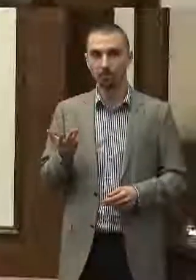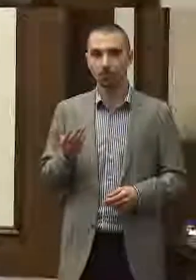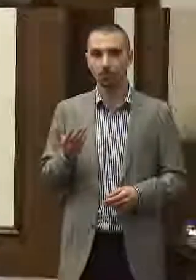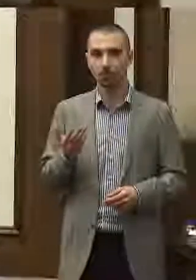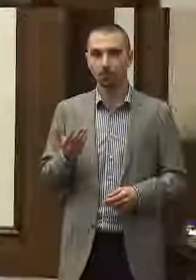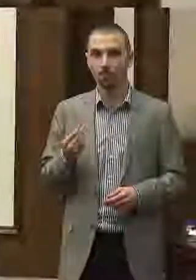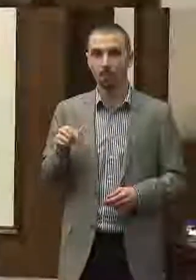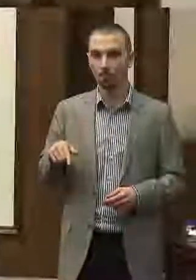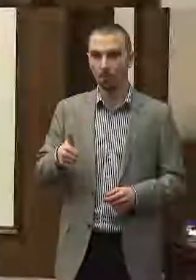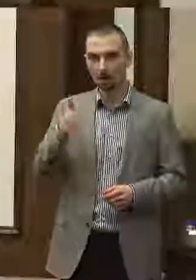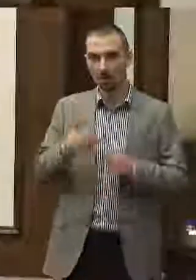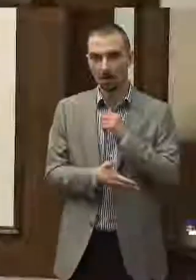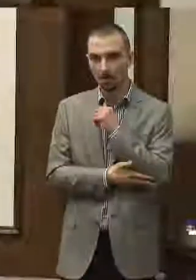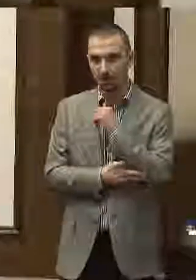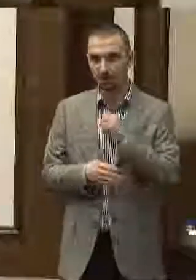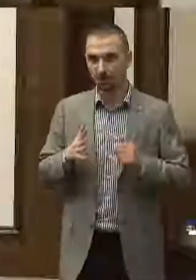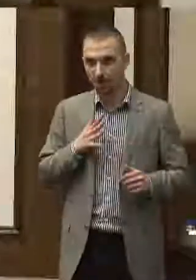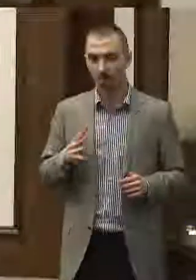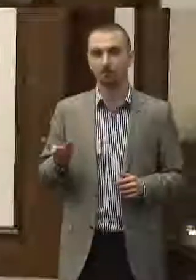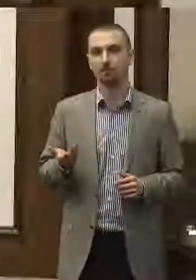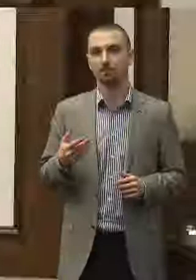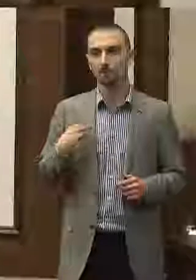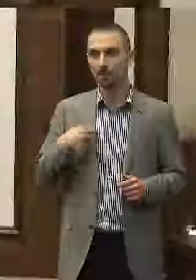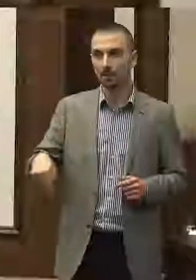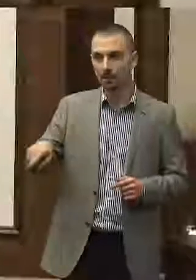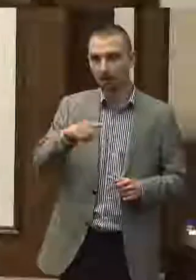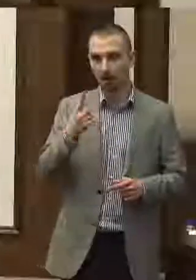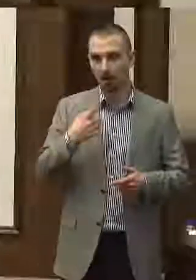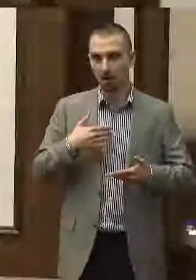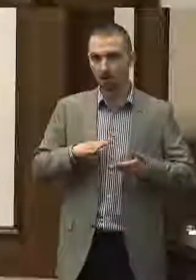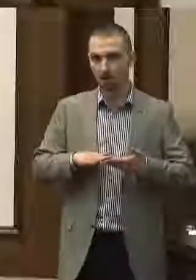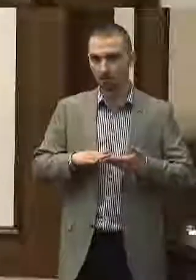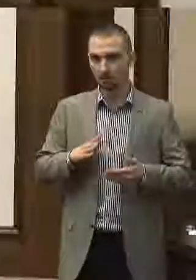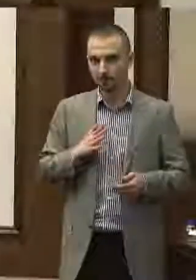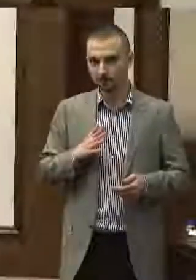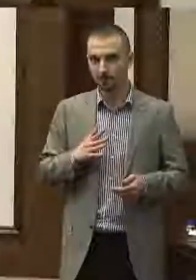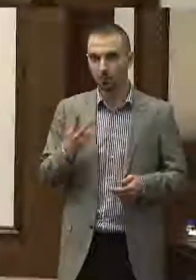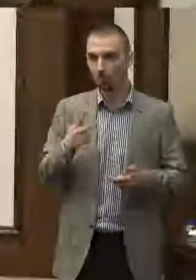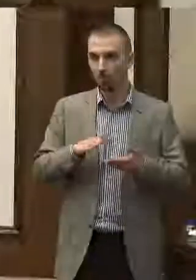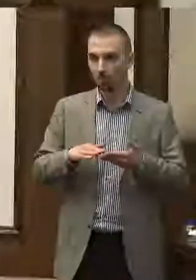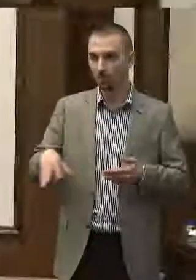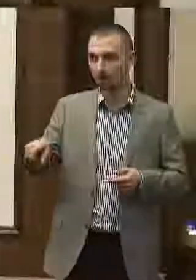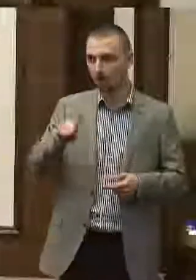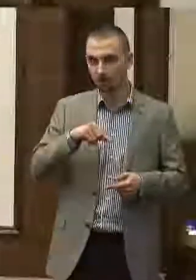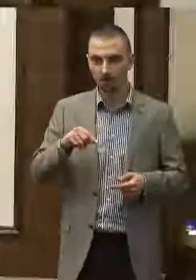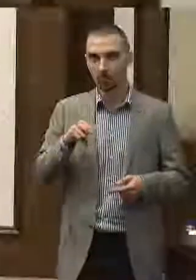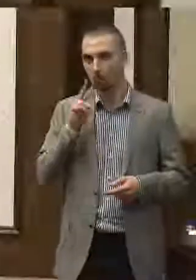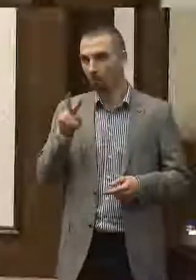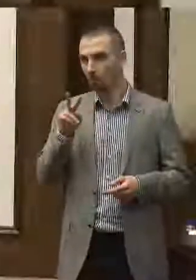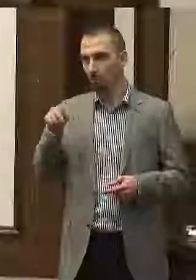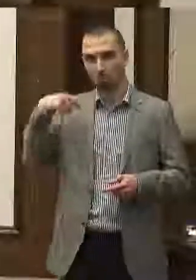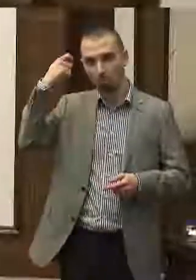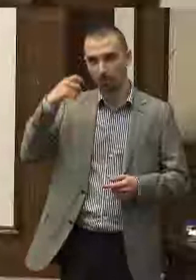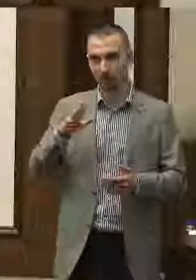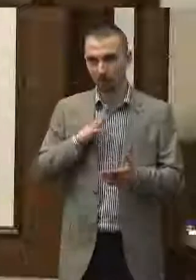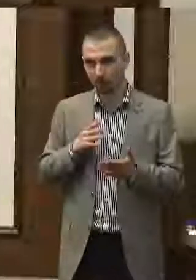hanım başkan yardımcısı, meclis üyesi olarak da bizden bir arkadaşımız, üç arkadaşımız, bir de bağımsız arkadaşımızı görüyorum ki